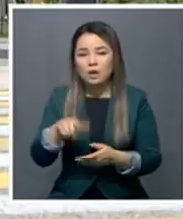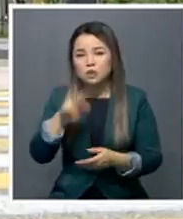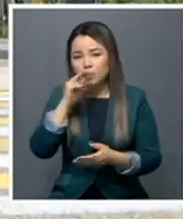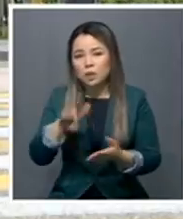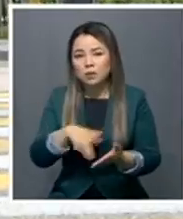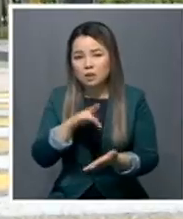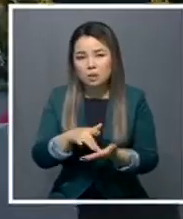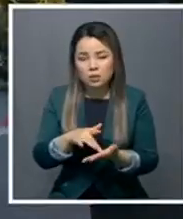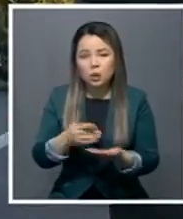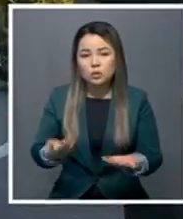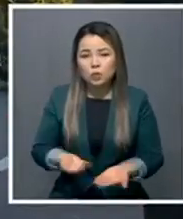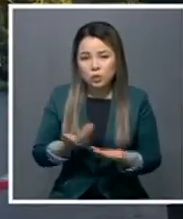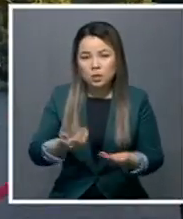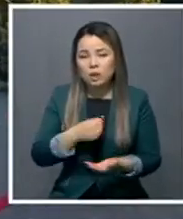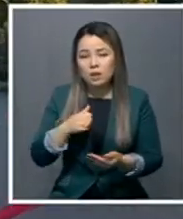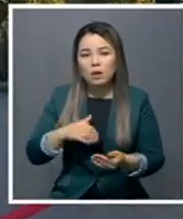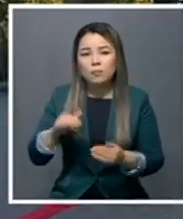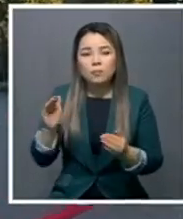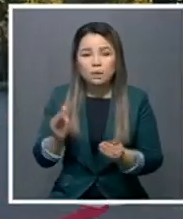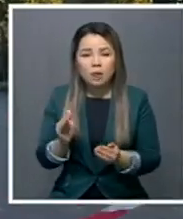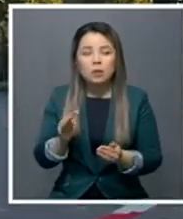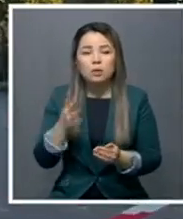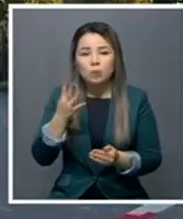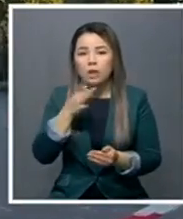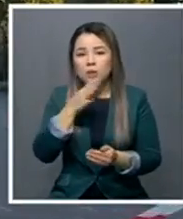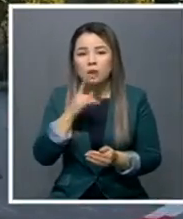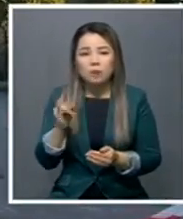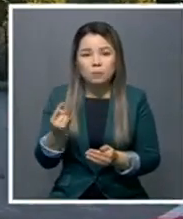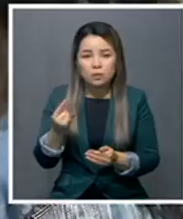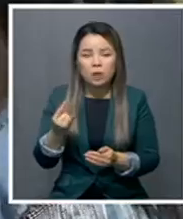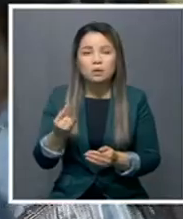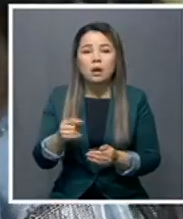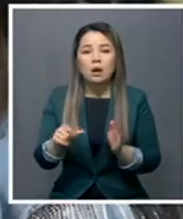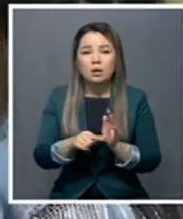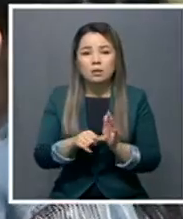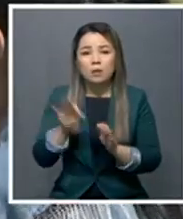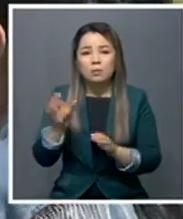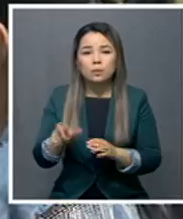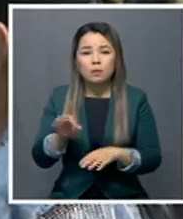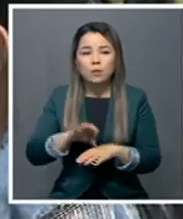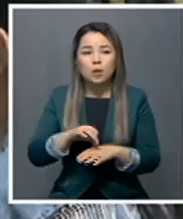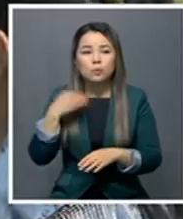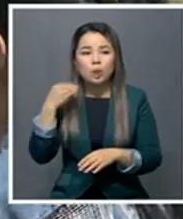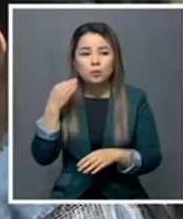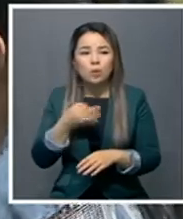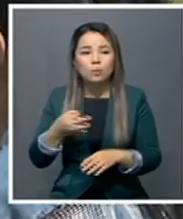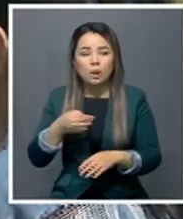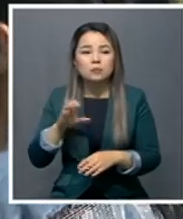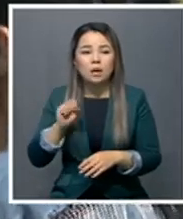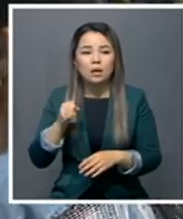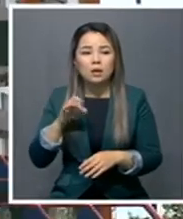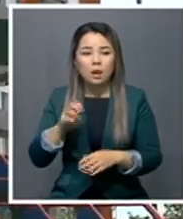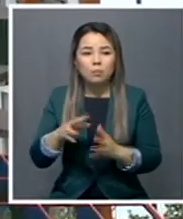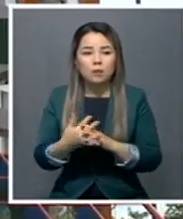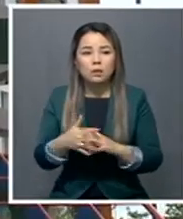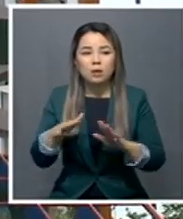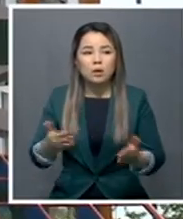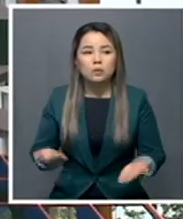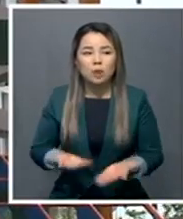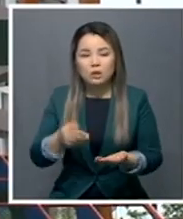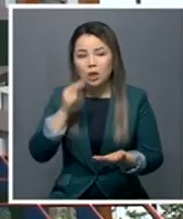Шымкент қаласының тұрғыны, ең кішісі 4 жасар бала. Ал 6-шы науқас Түркістан облысы Сайрам ауданының тұрғыны. Осылайша Шымкент